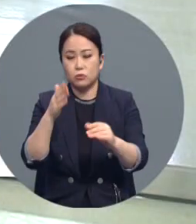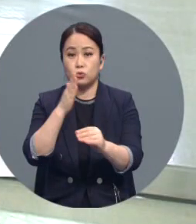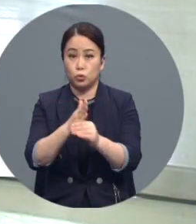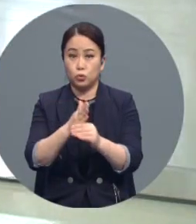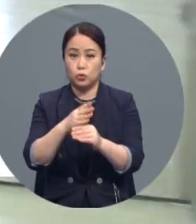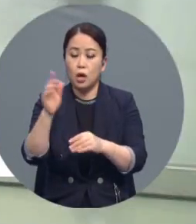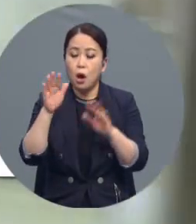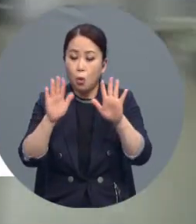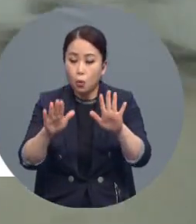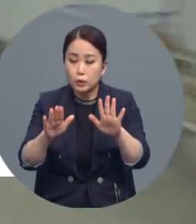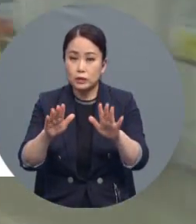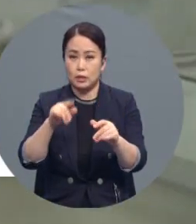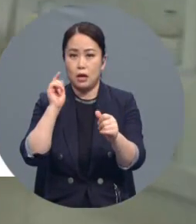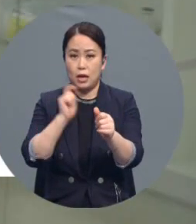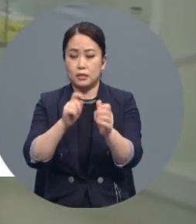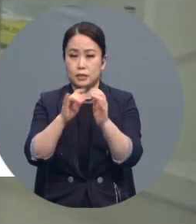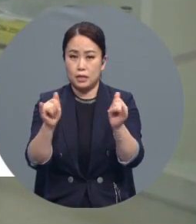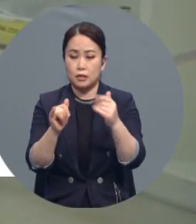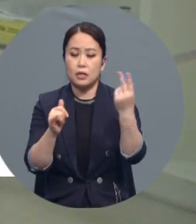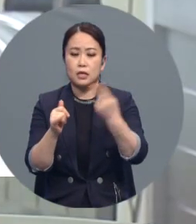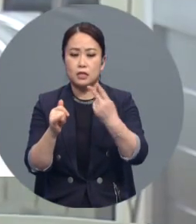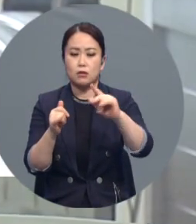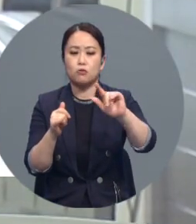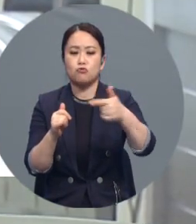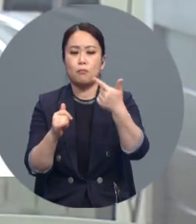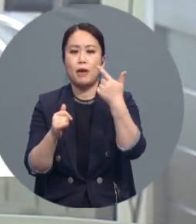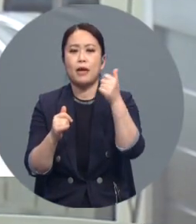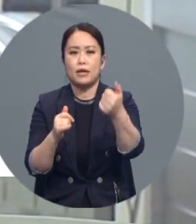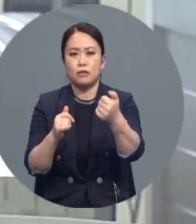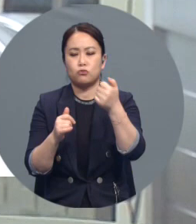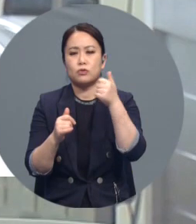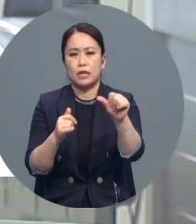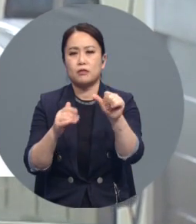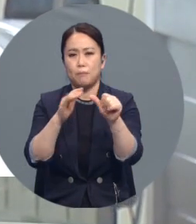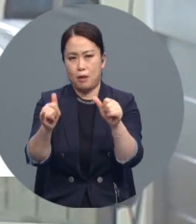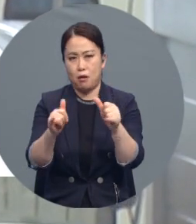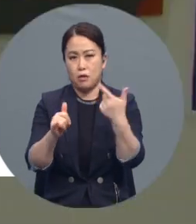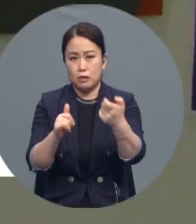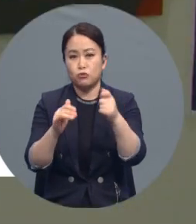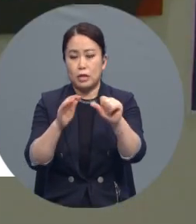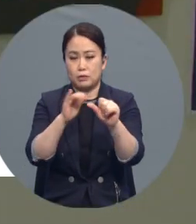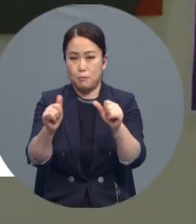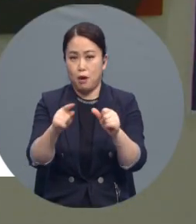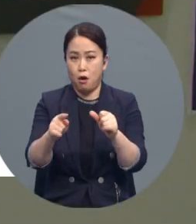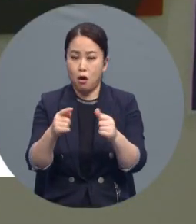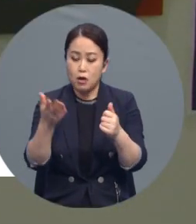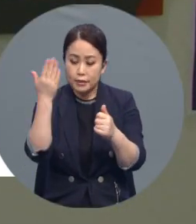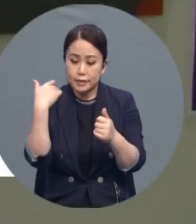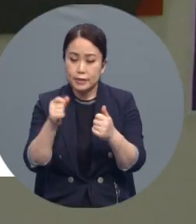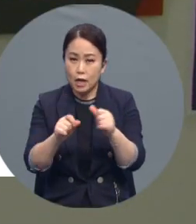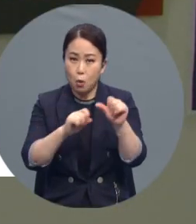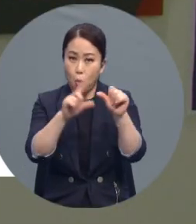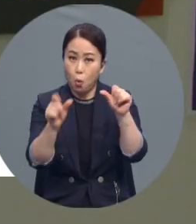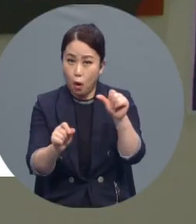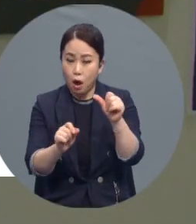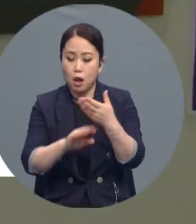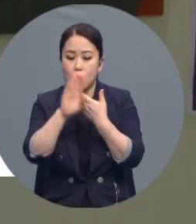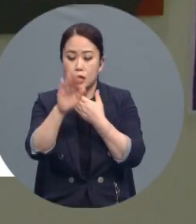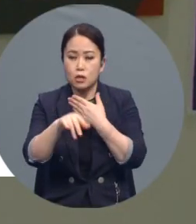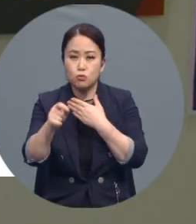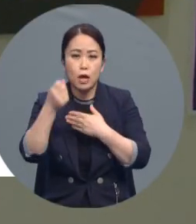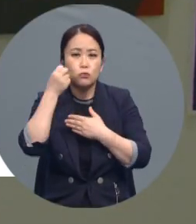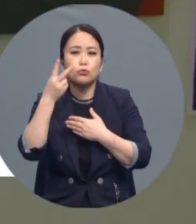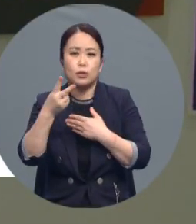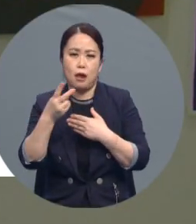오늘 오전 0시 기준 2,665명으로 지난 5월 10일 2,767명 발생한 이후 두 달여